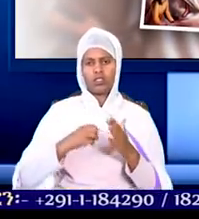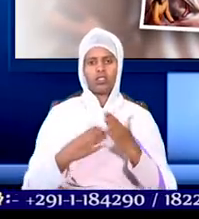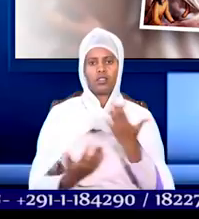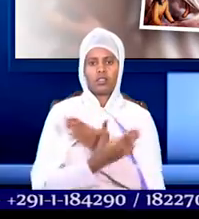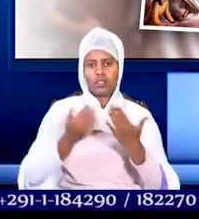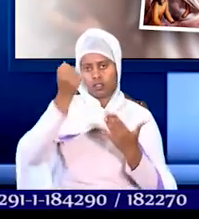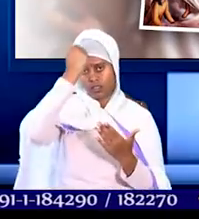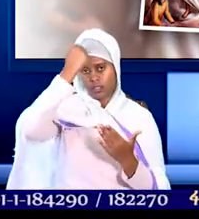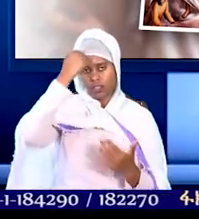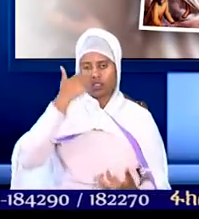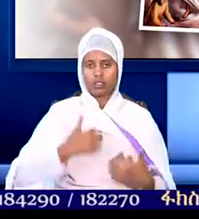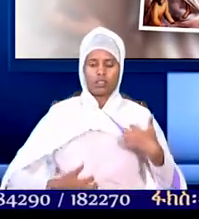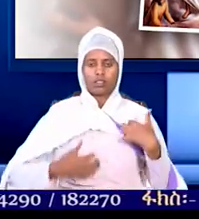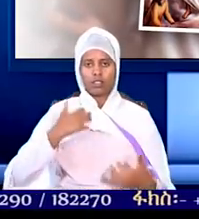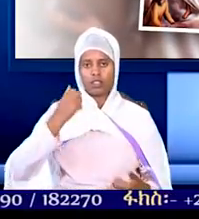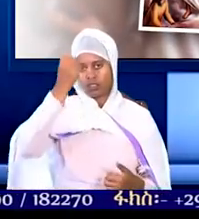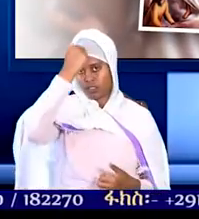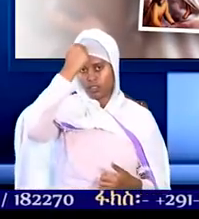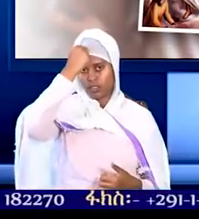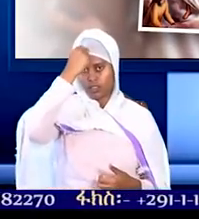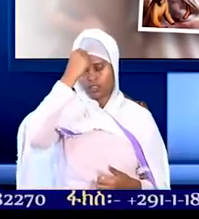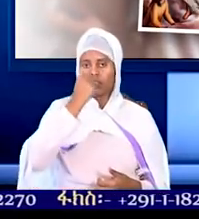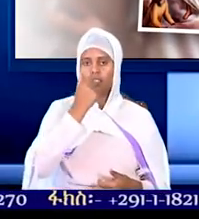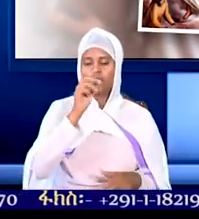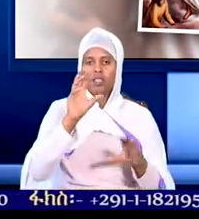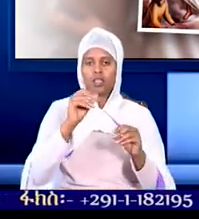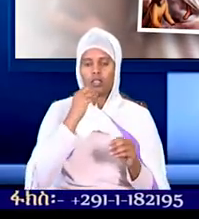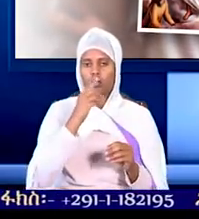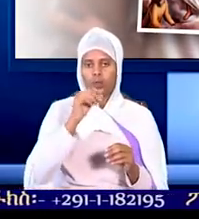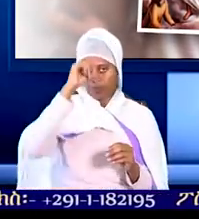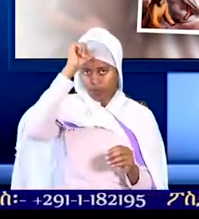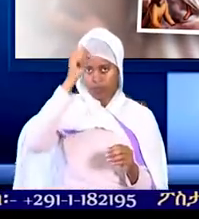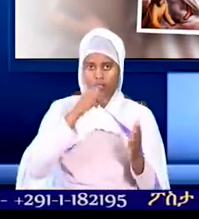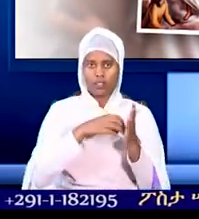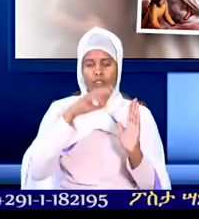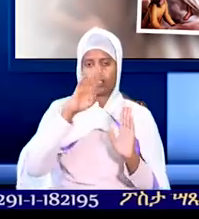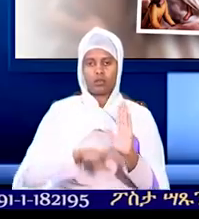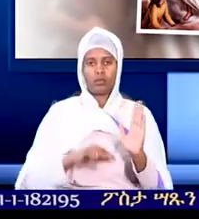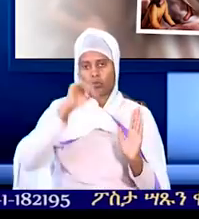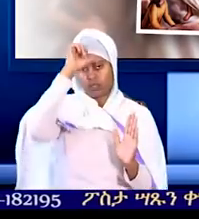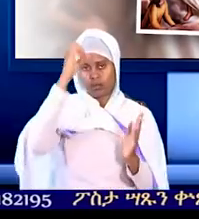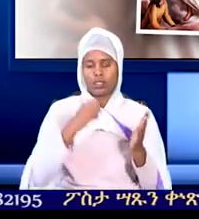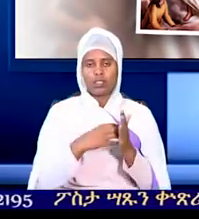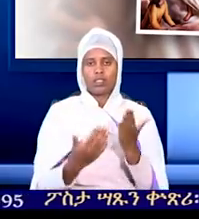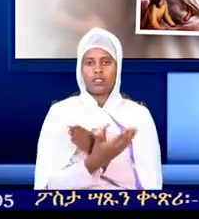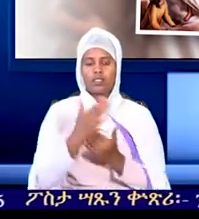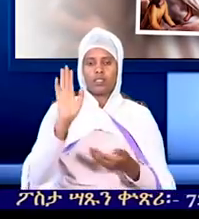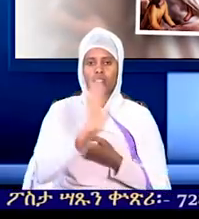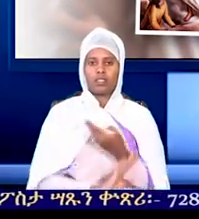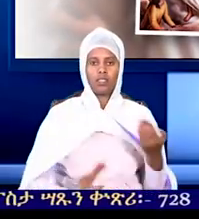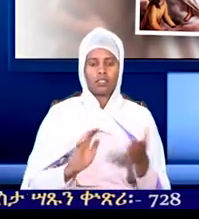ክርስቶስ ስቃያቱ ስለደይዘከረ ንስቃያቱ ደዘክር ክነግረካ ይበሎ። ጥምቀት ስለተረፎ ብደይ